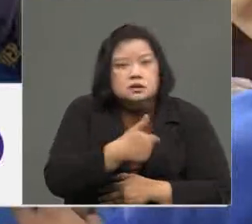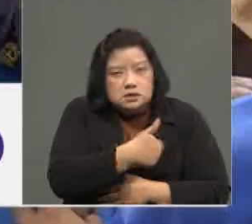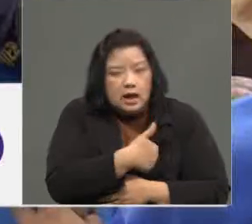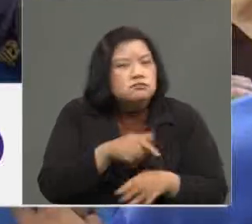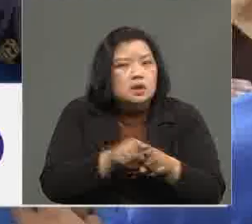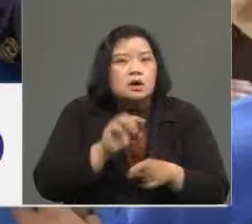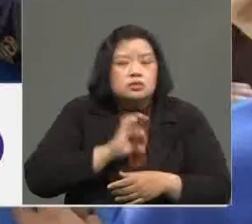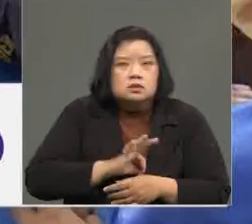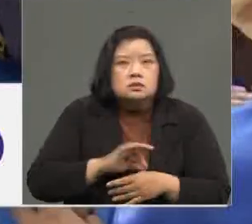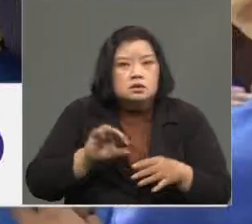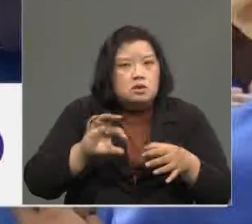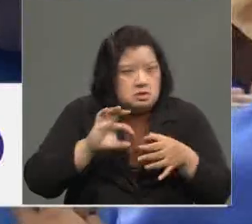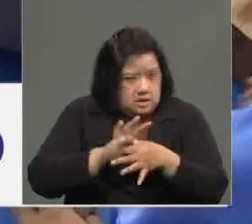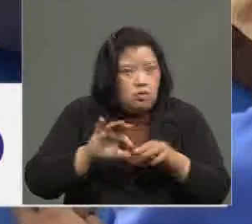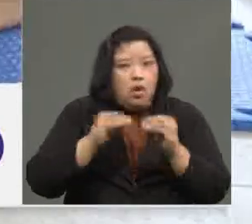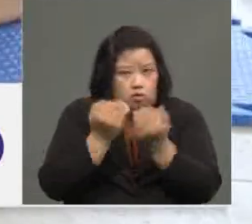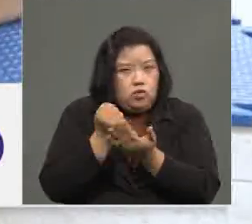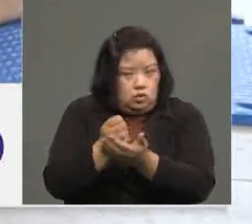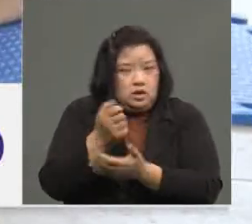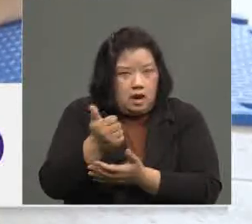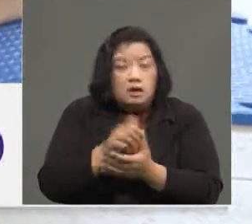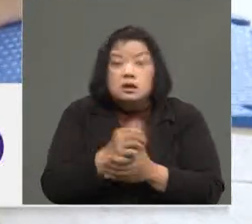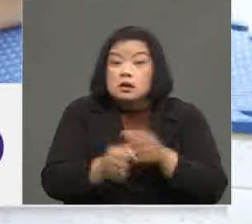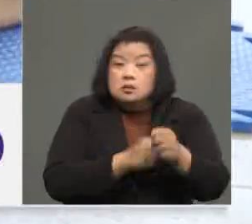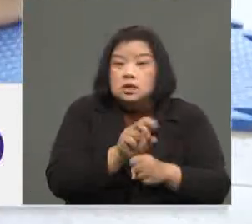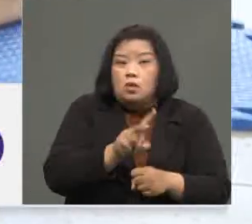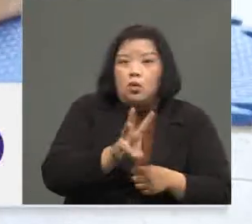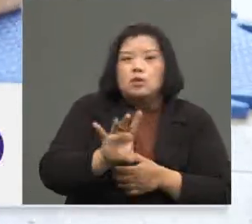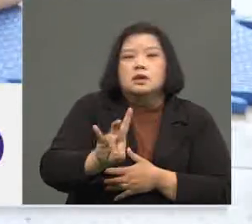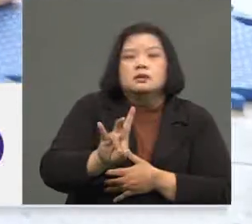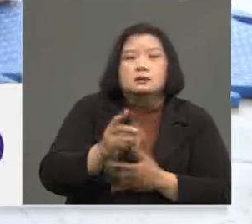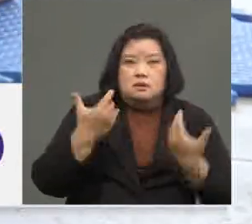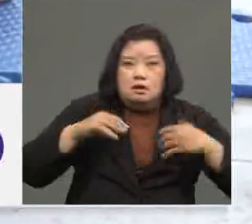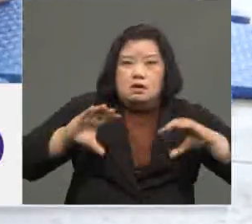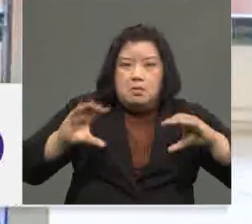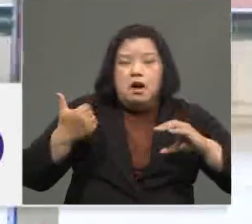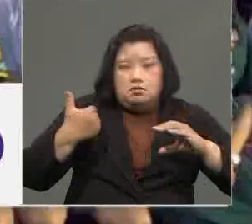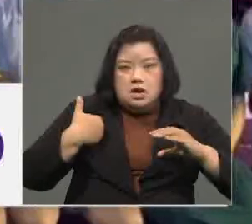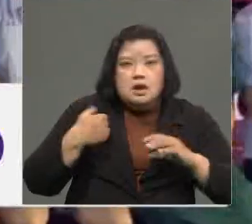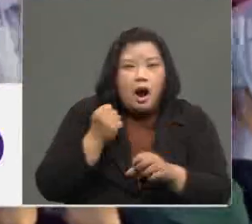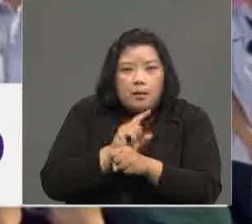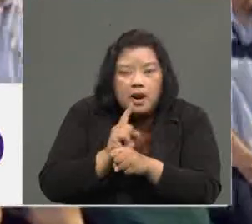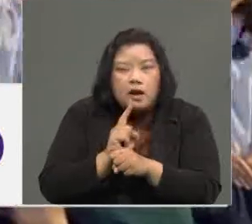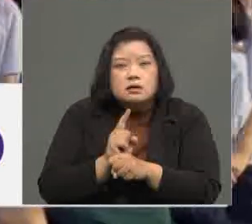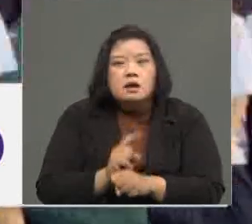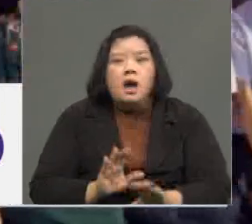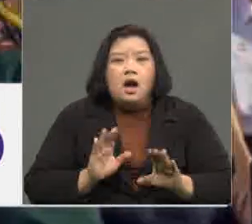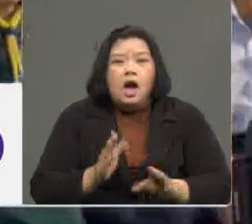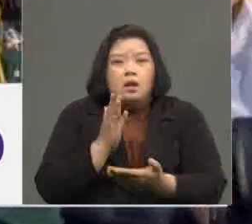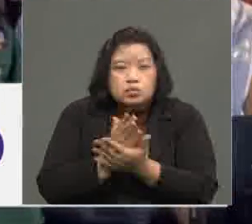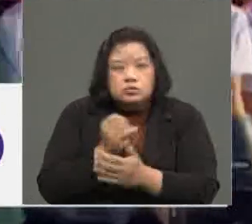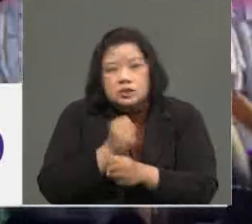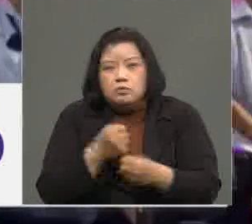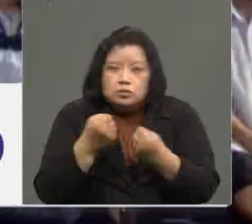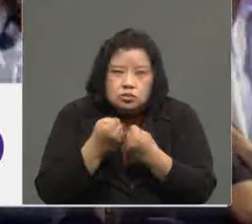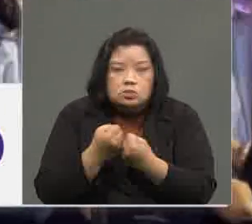ปัญหาดังกล่าวนี้ด้วยสำหรับในปี 2567นี้รัฐบาลกำหนดจัดกิจกรรมเพื่อรณรงค์ยุติความรุนแรงภายใต้แนว